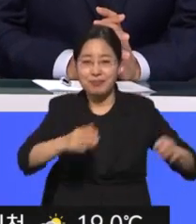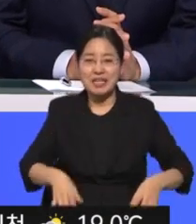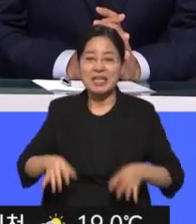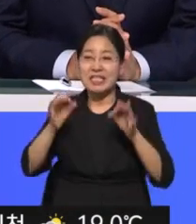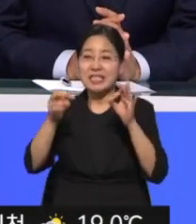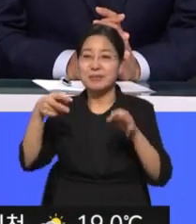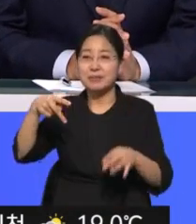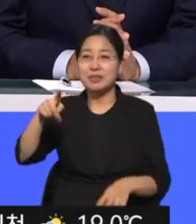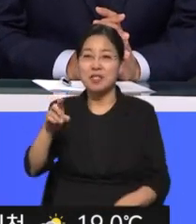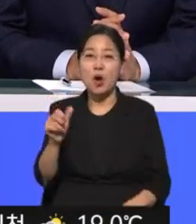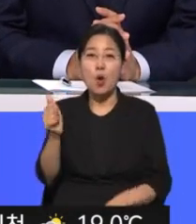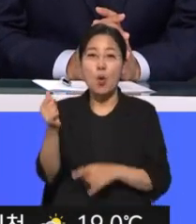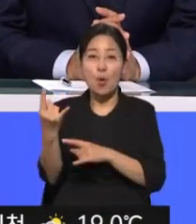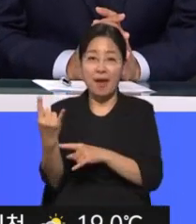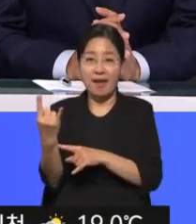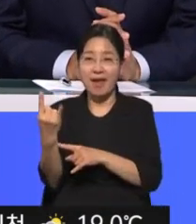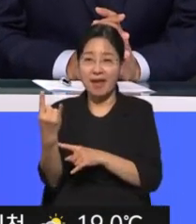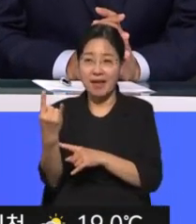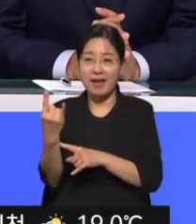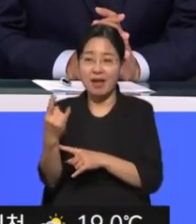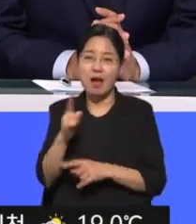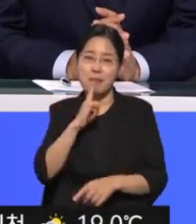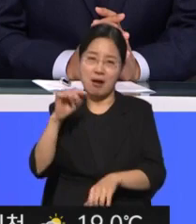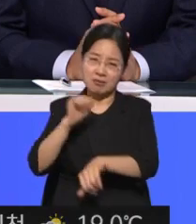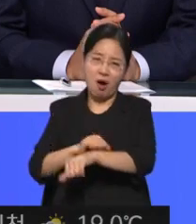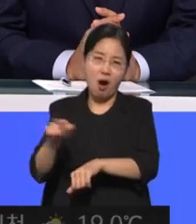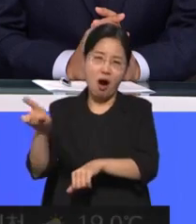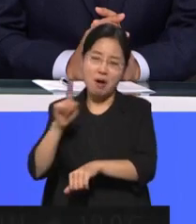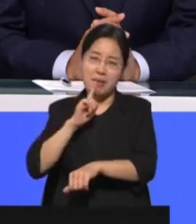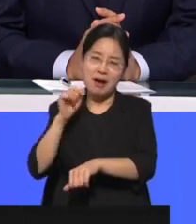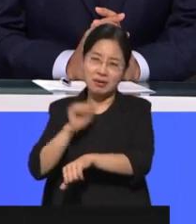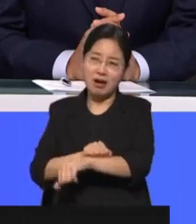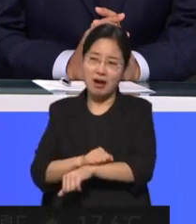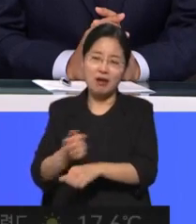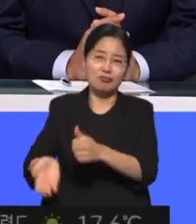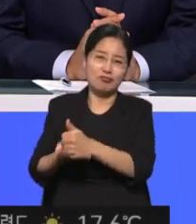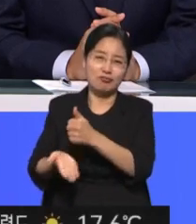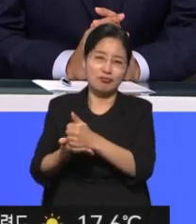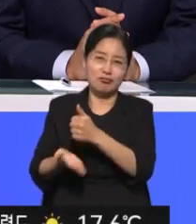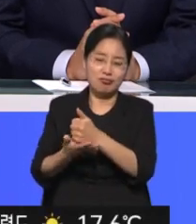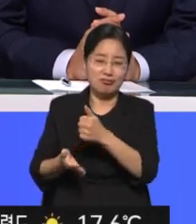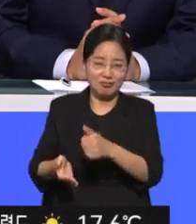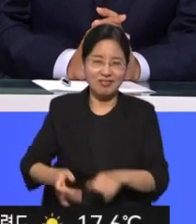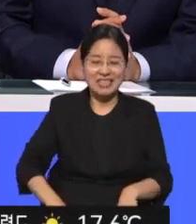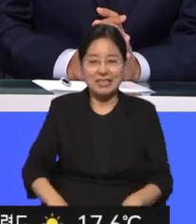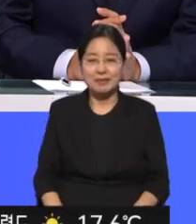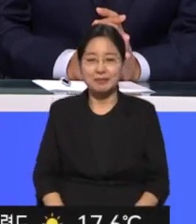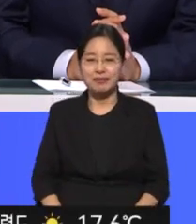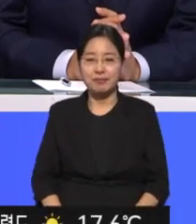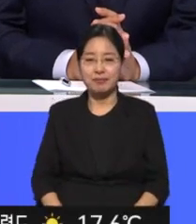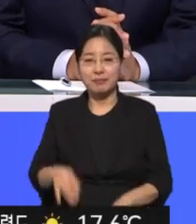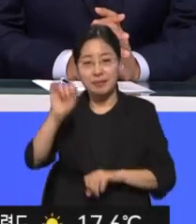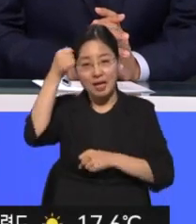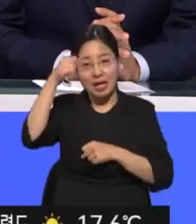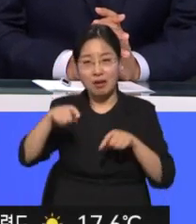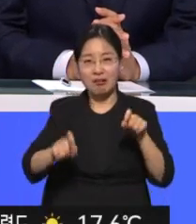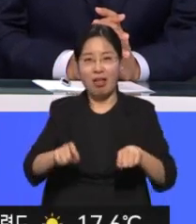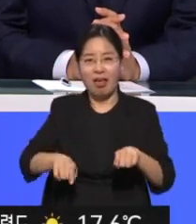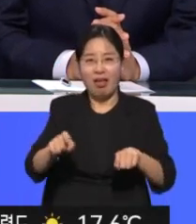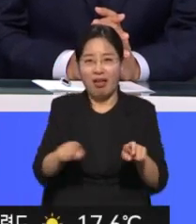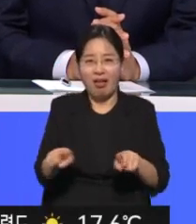날개가 달린 것 같아요. 너무 말씀 잘하세요. 다리에는 부모님들 왜, 삐질삐질. 다리에는 날개가 다리는 혹시 아, 떨고 있지 않습니다. 아, 떨고 있지